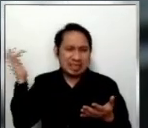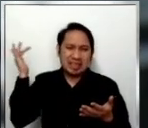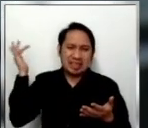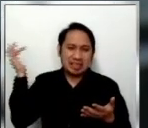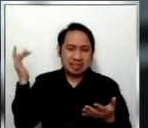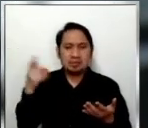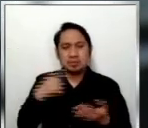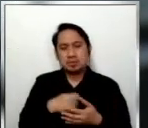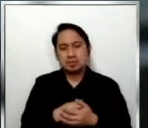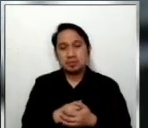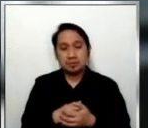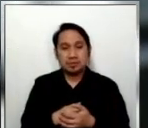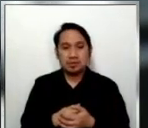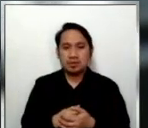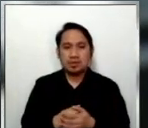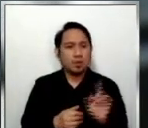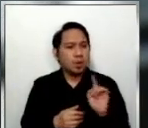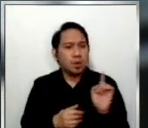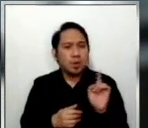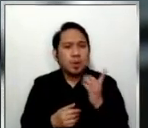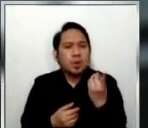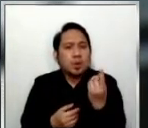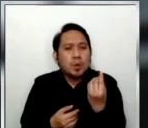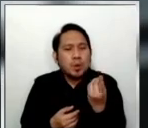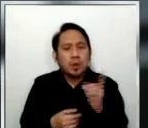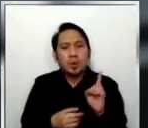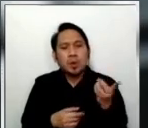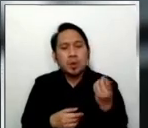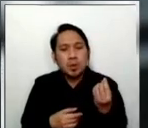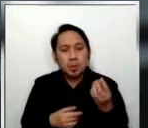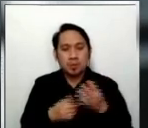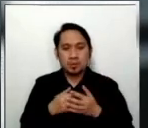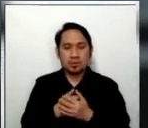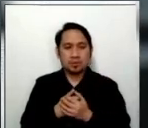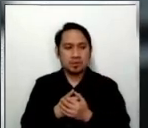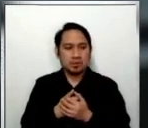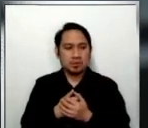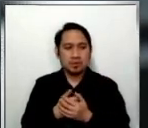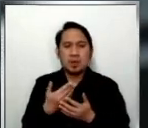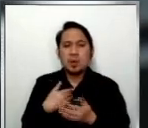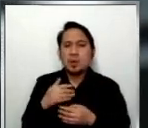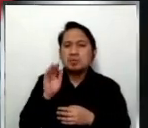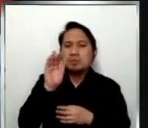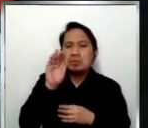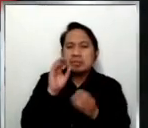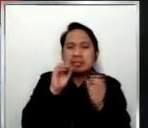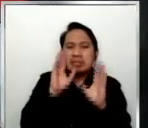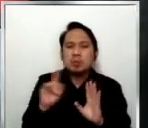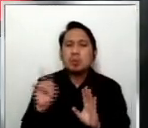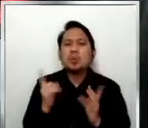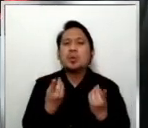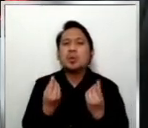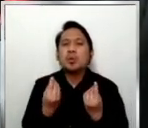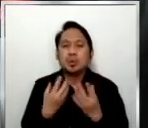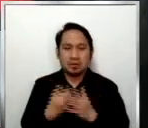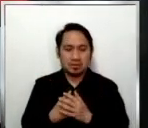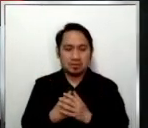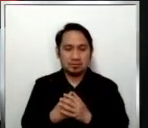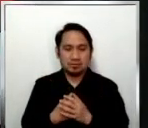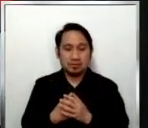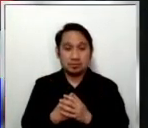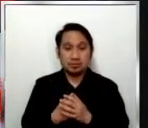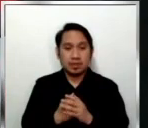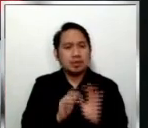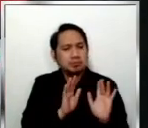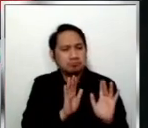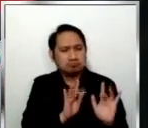Ano na lang ginagawa mo pag hindi mo naiintindihan? Tinatanong ko po kay teacher kung ano gagawin. Naawa rin po ako eh, kaya kahit gusto